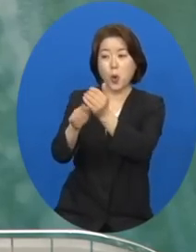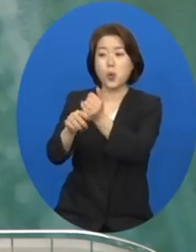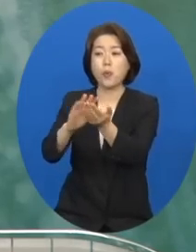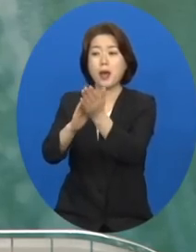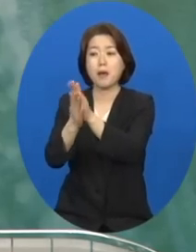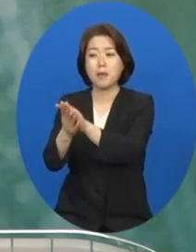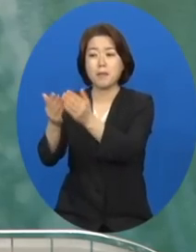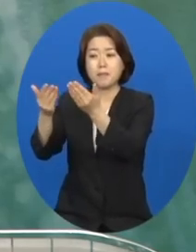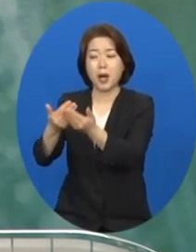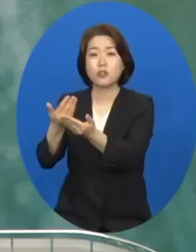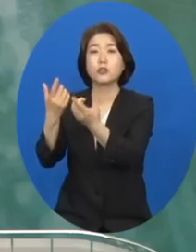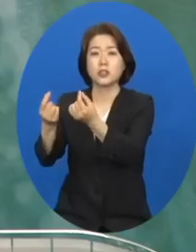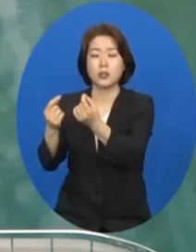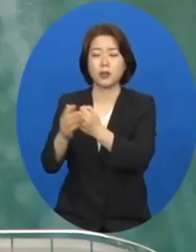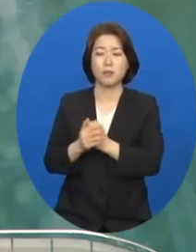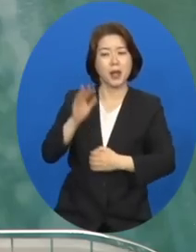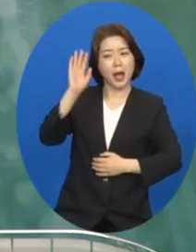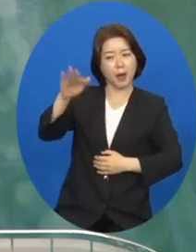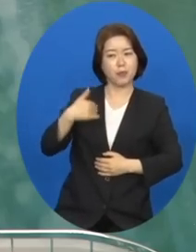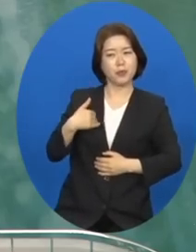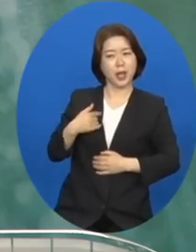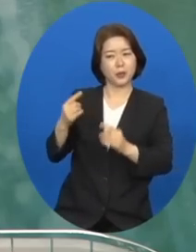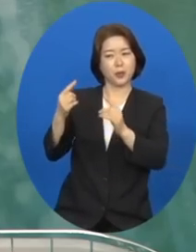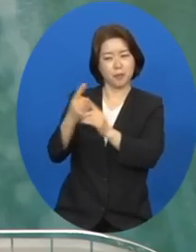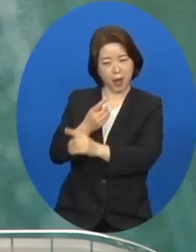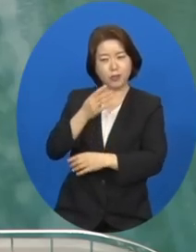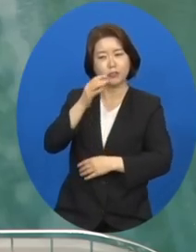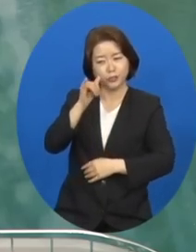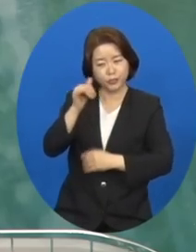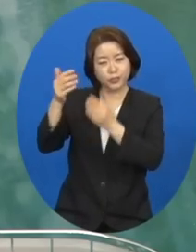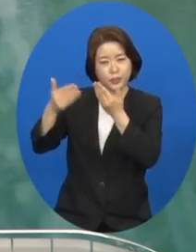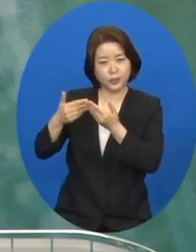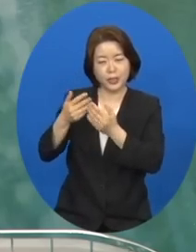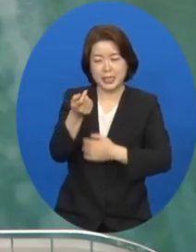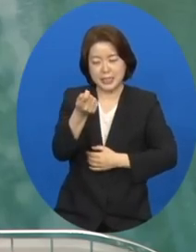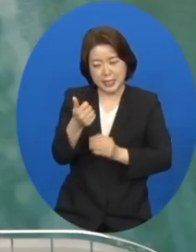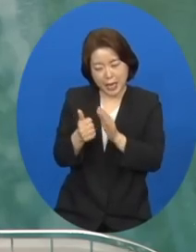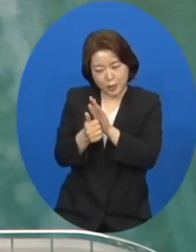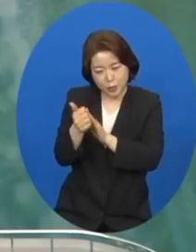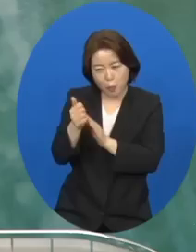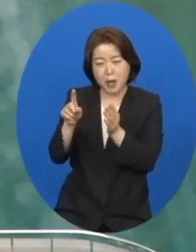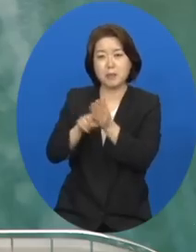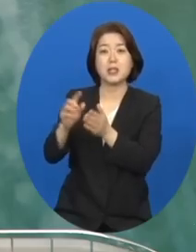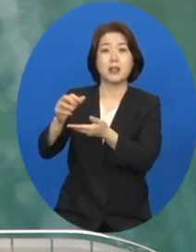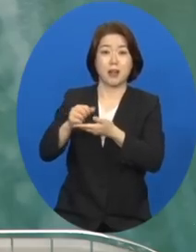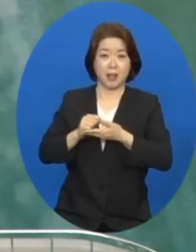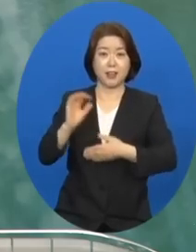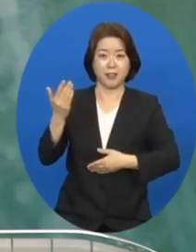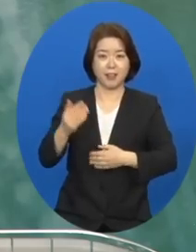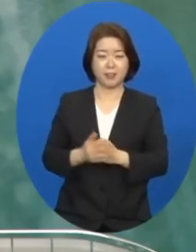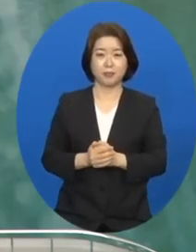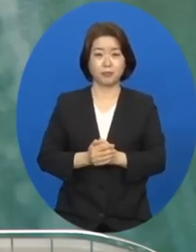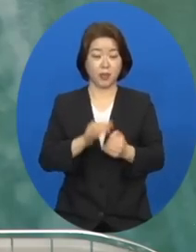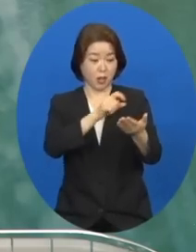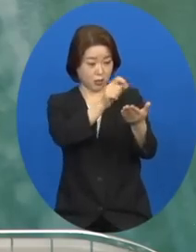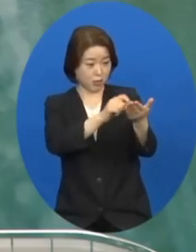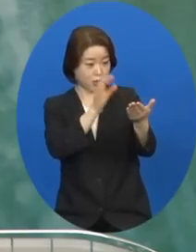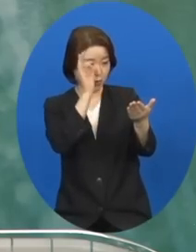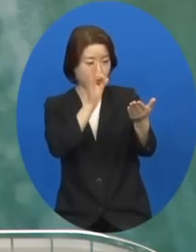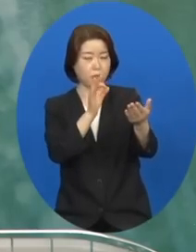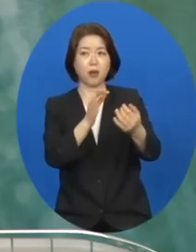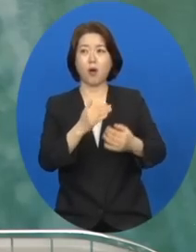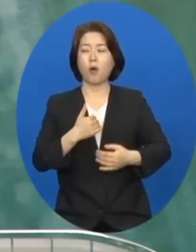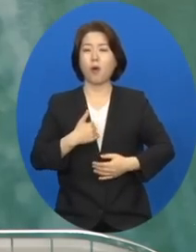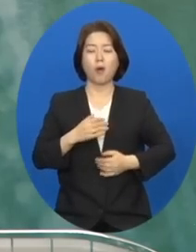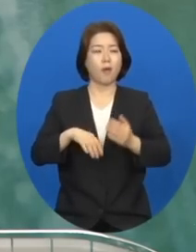그렇게 변화시키게 찌 라는 아주 작은 그 소망을 믿음을 품게 된 거야 제가 그 일기도 했는데 너무 감동이